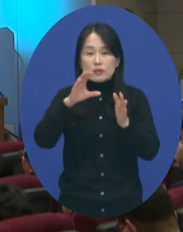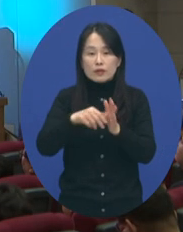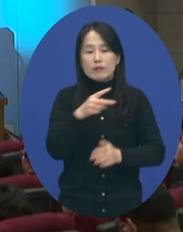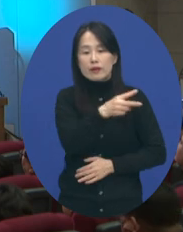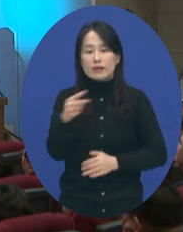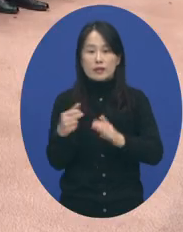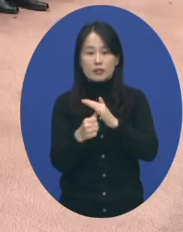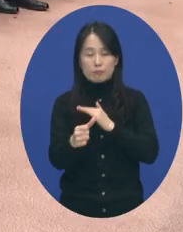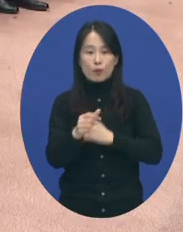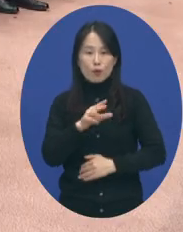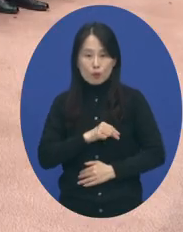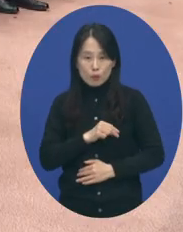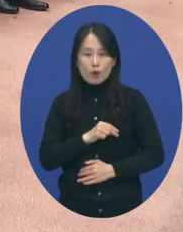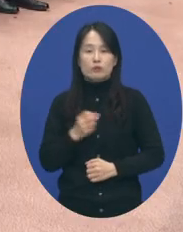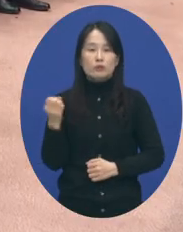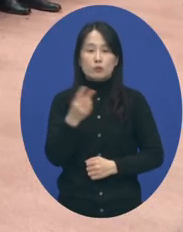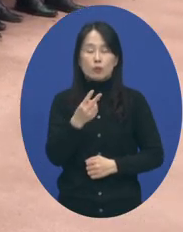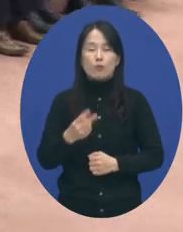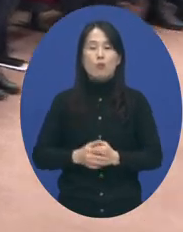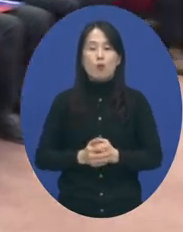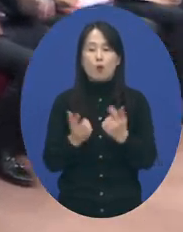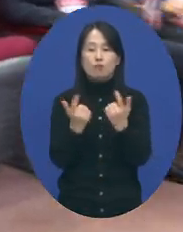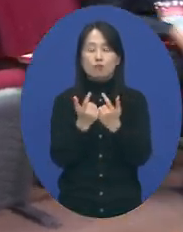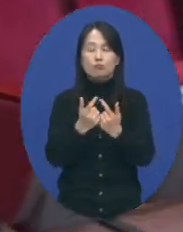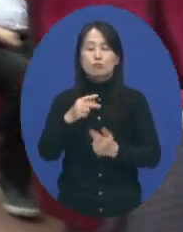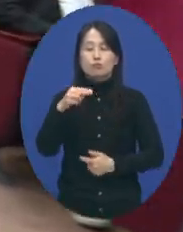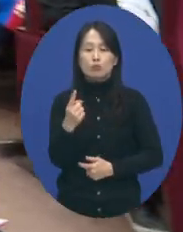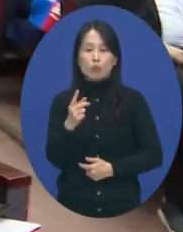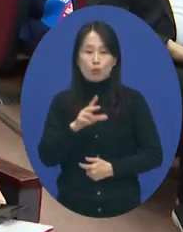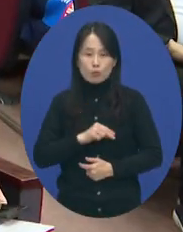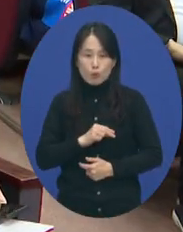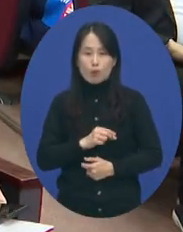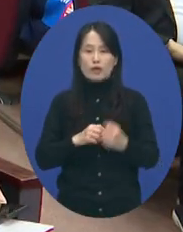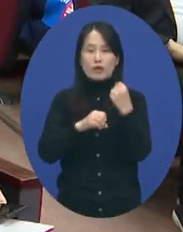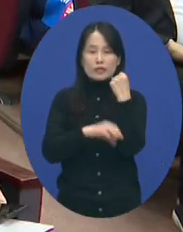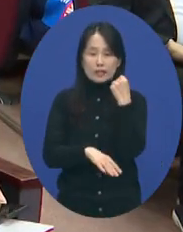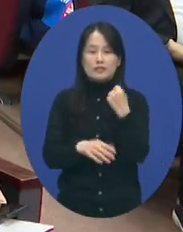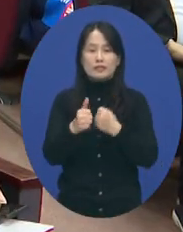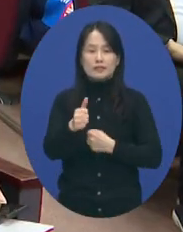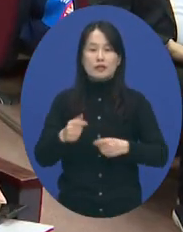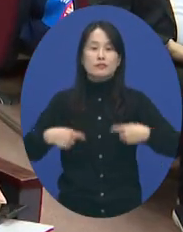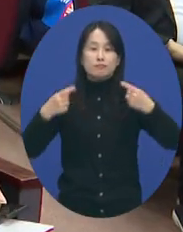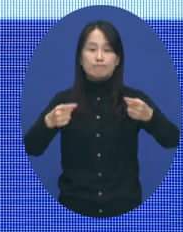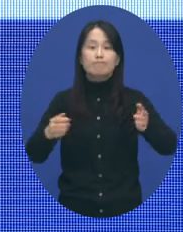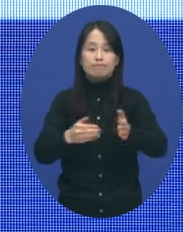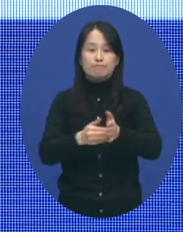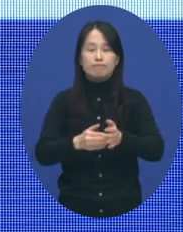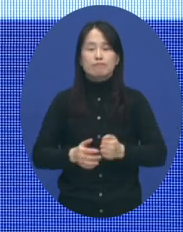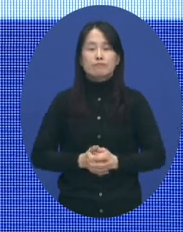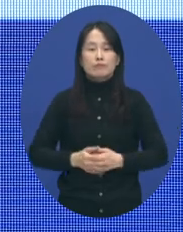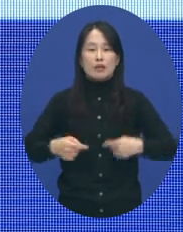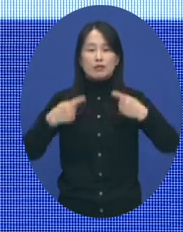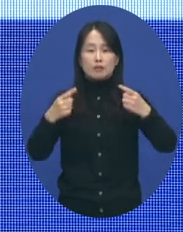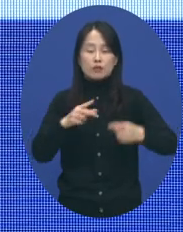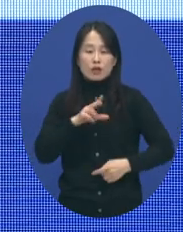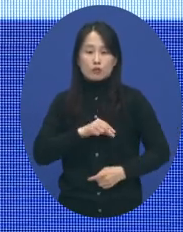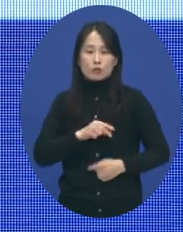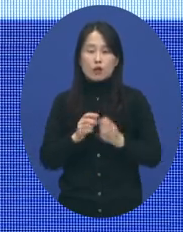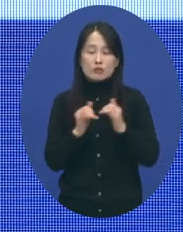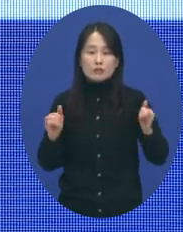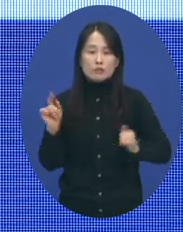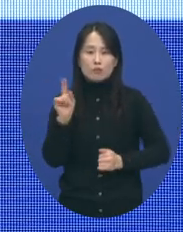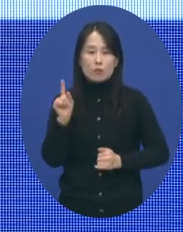대표의원을 비롯해 북부 지역의 지역구를 둔 도의원과 기초 단체장 등이 참석했습니다 참석한 의원들은